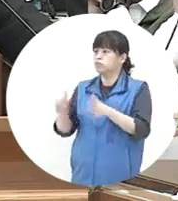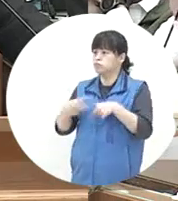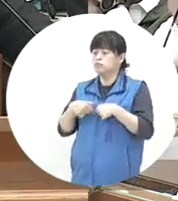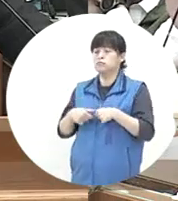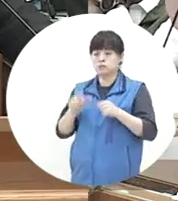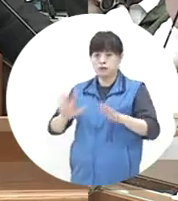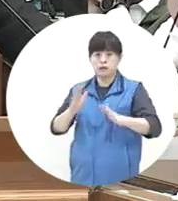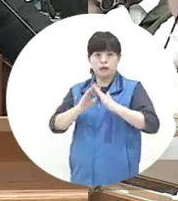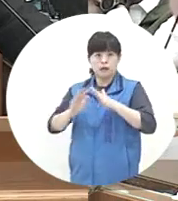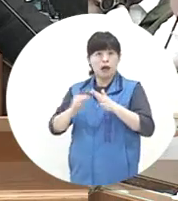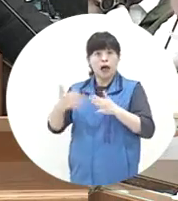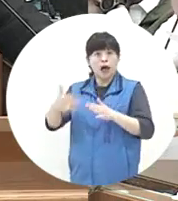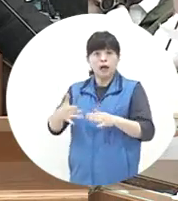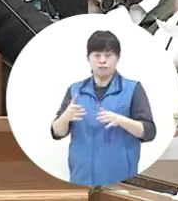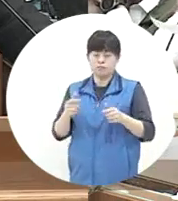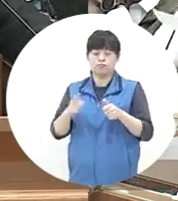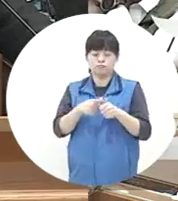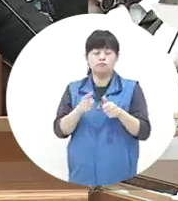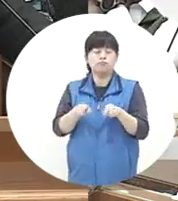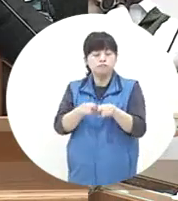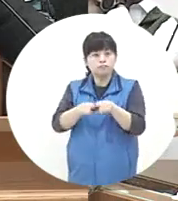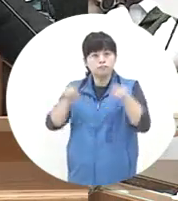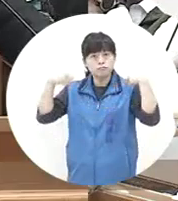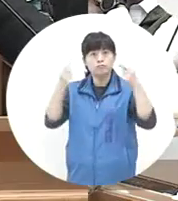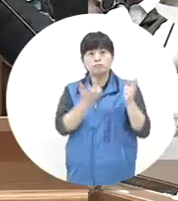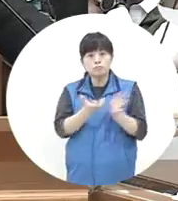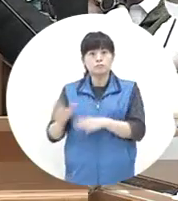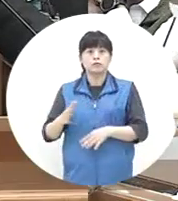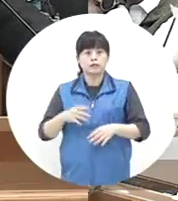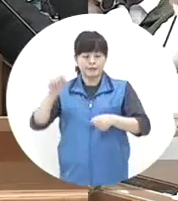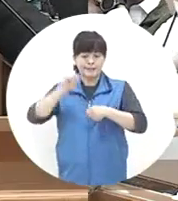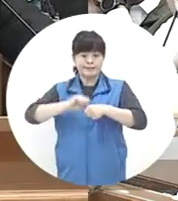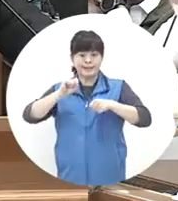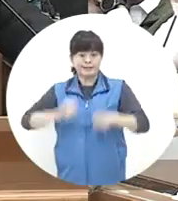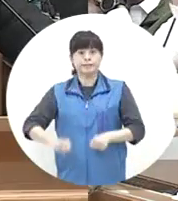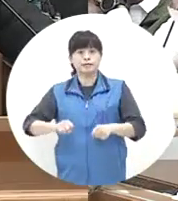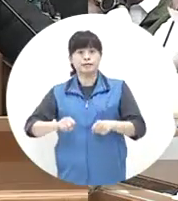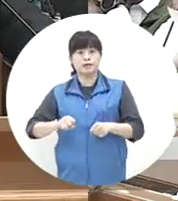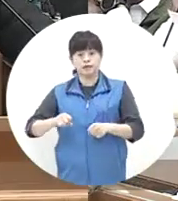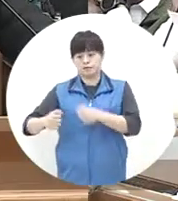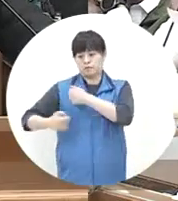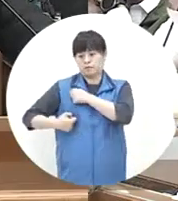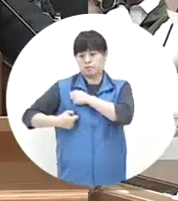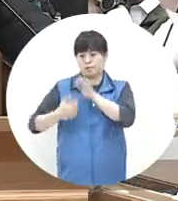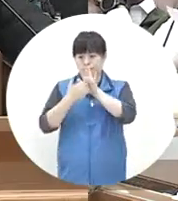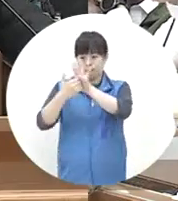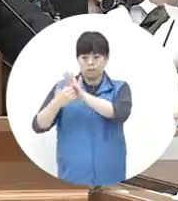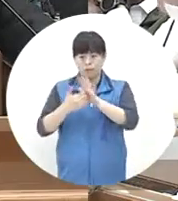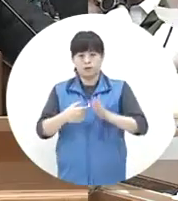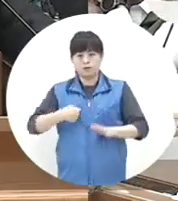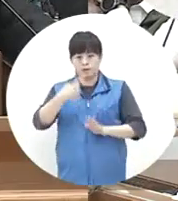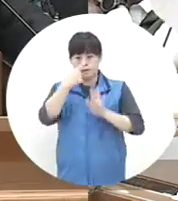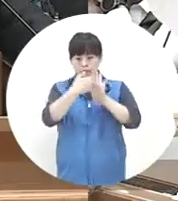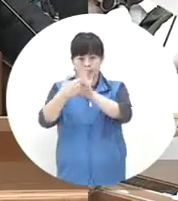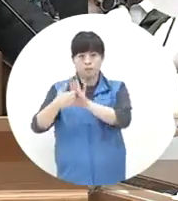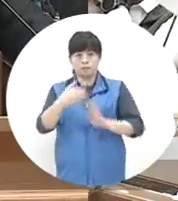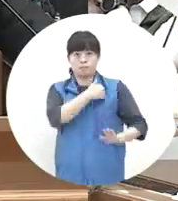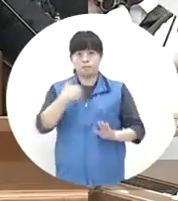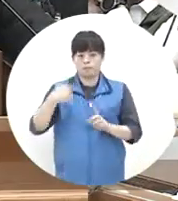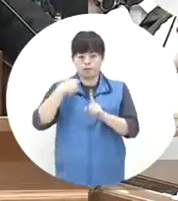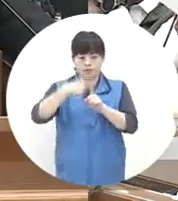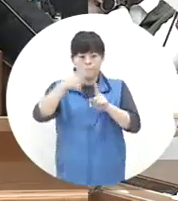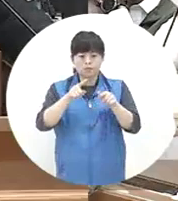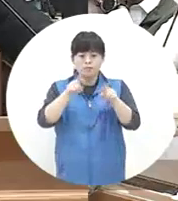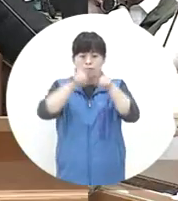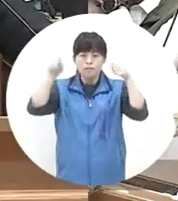要需要准备，对不对？ 平常当然要准备，强化国防的自我防卫能力。 好， 平常你就要做啊。